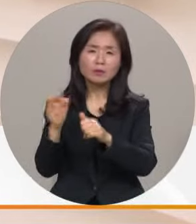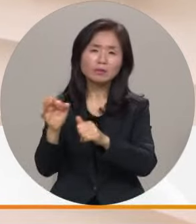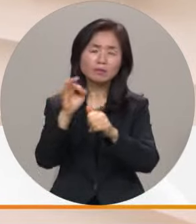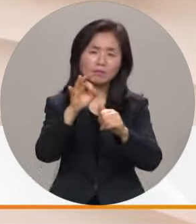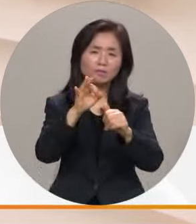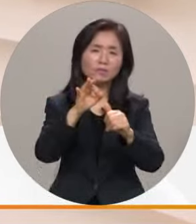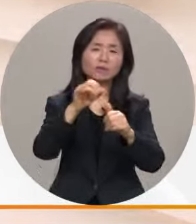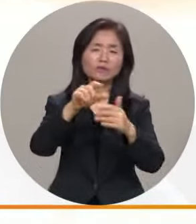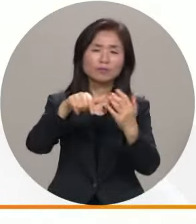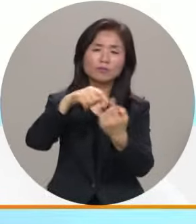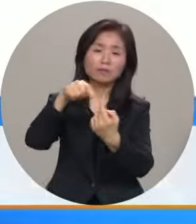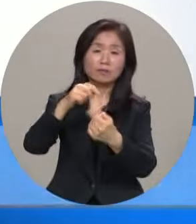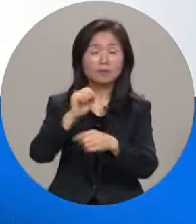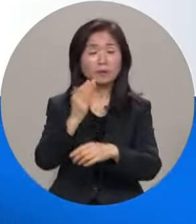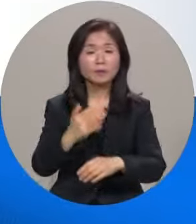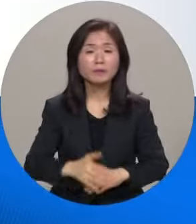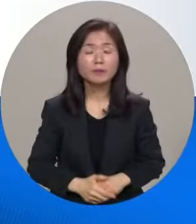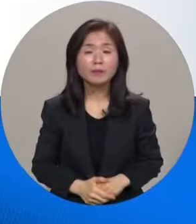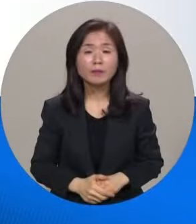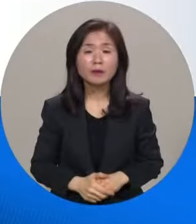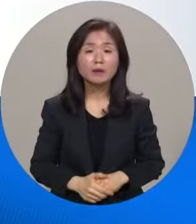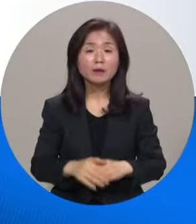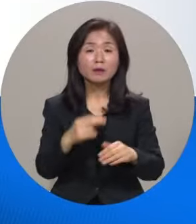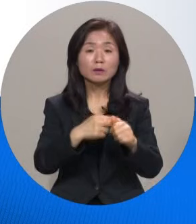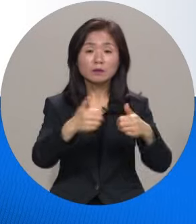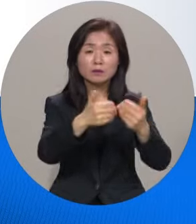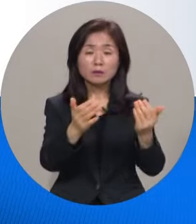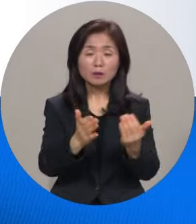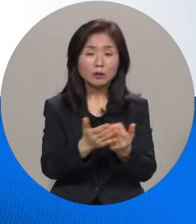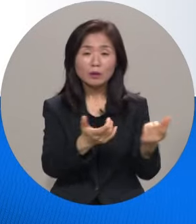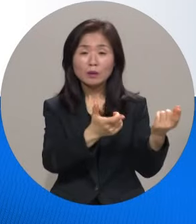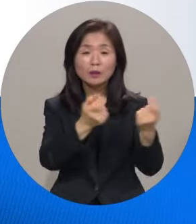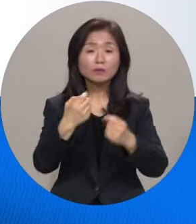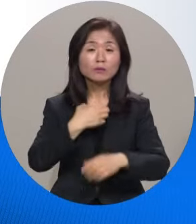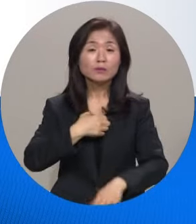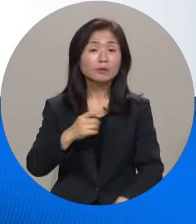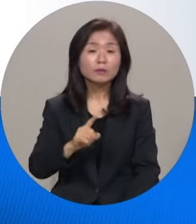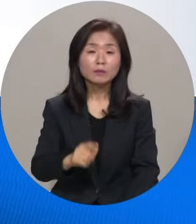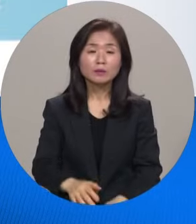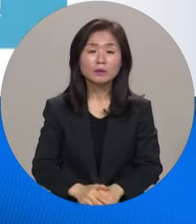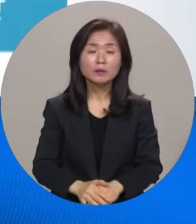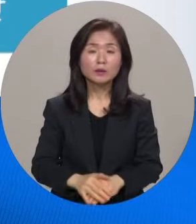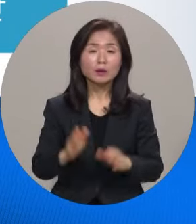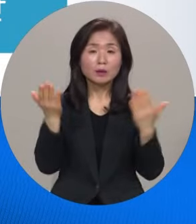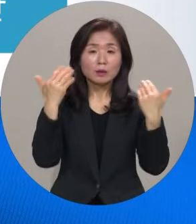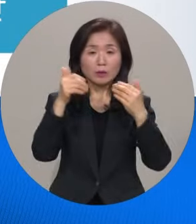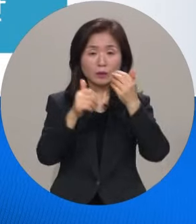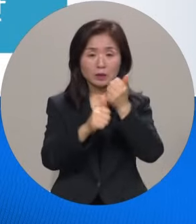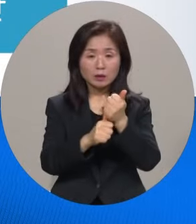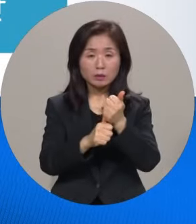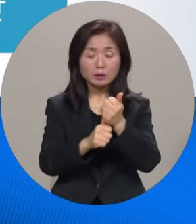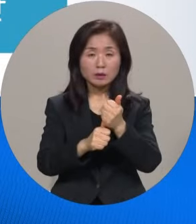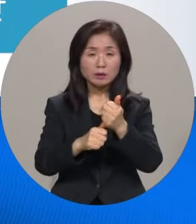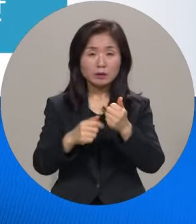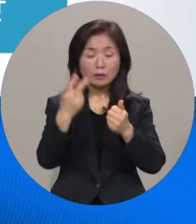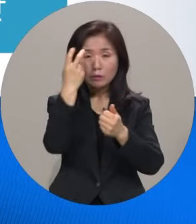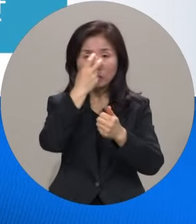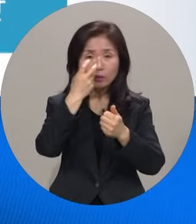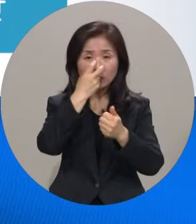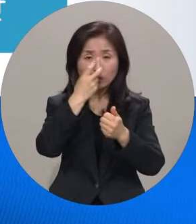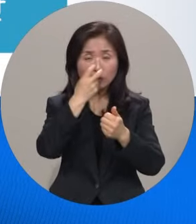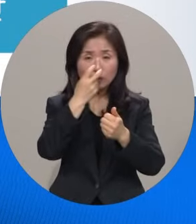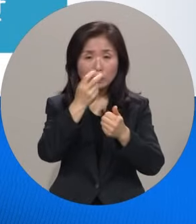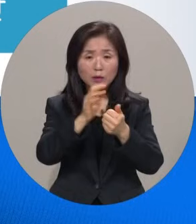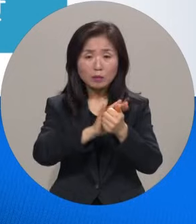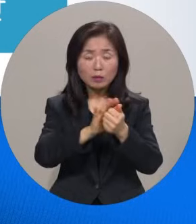투입될 수밖에 없는 특히 교원 단체들이 공통적으로 우려하는 건 교감이 돌봄 지원 실장을 맡으면서 결국